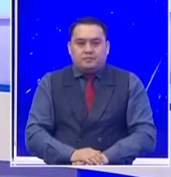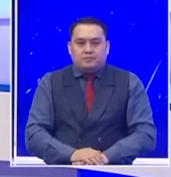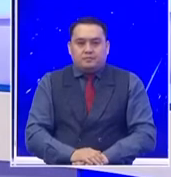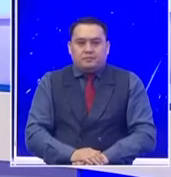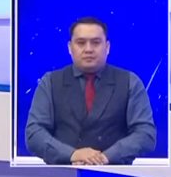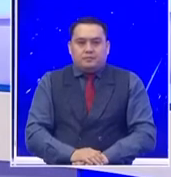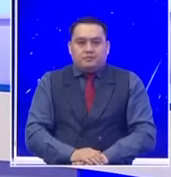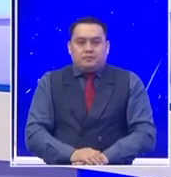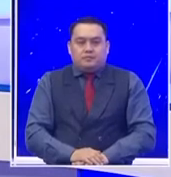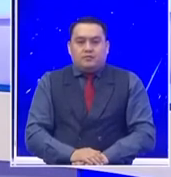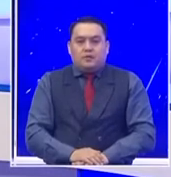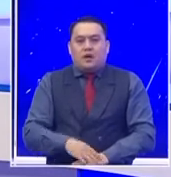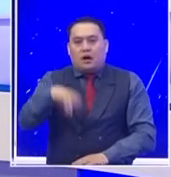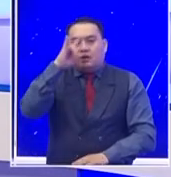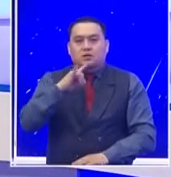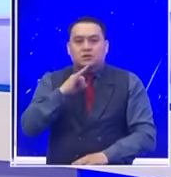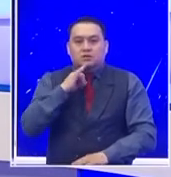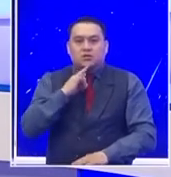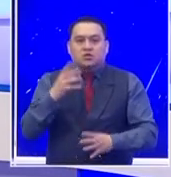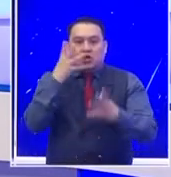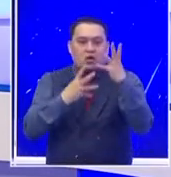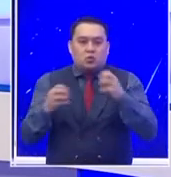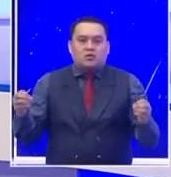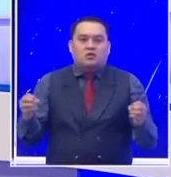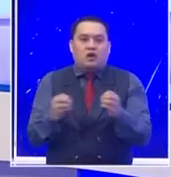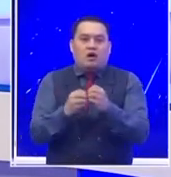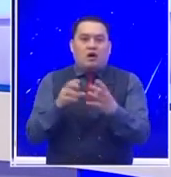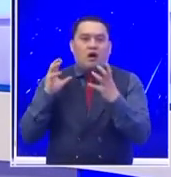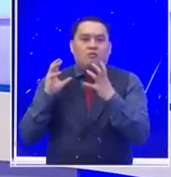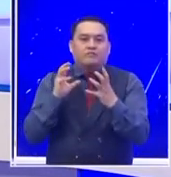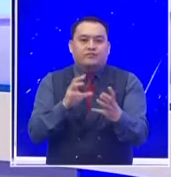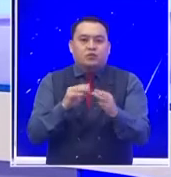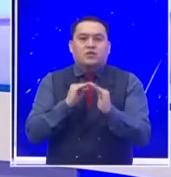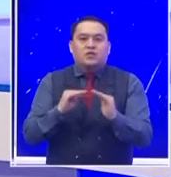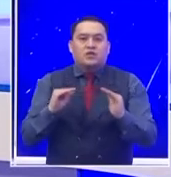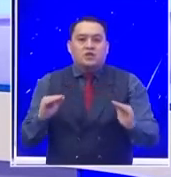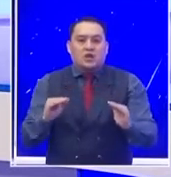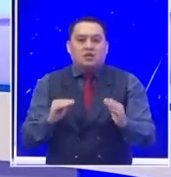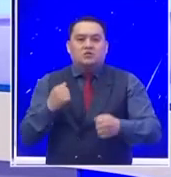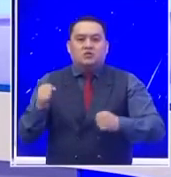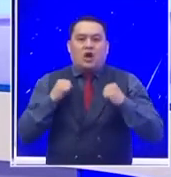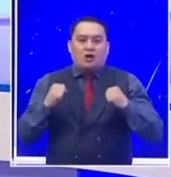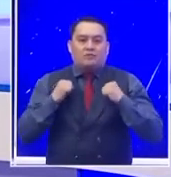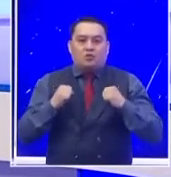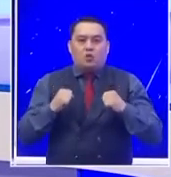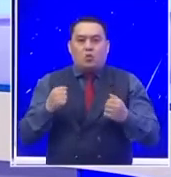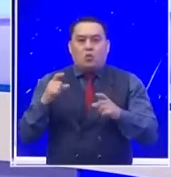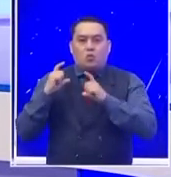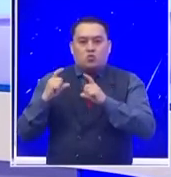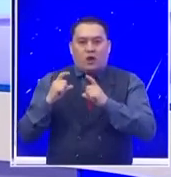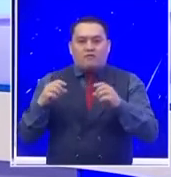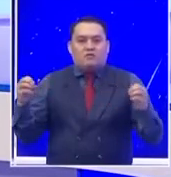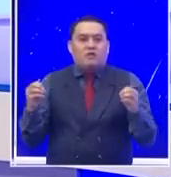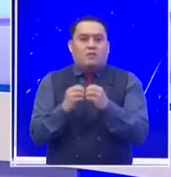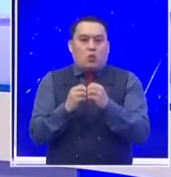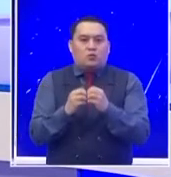к другим темам восточном казахстане произошло серьезное дтп автобус с детьми ехавший мы на соревновании столкнулся с грузовиком в